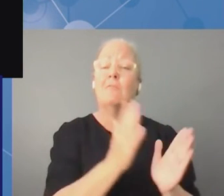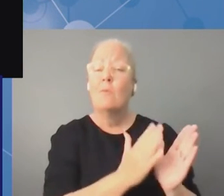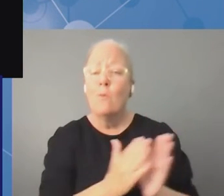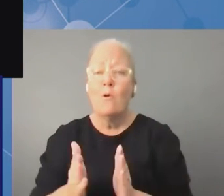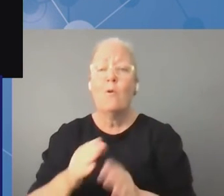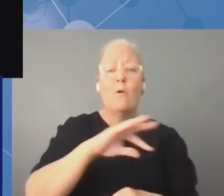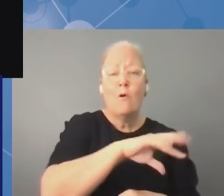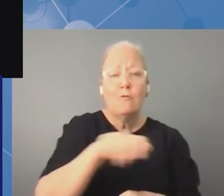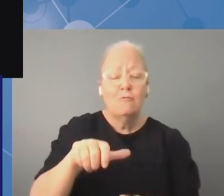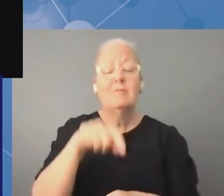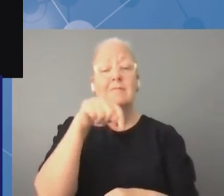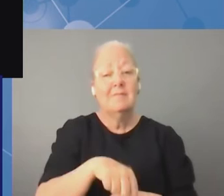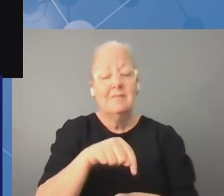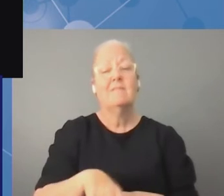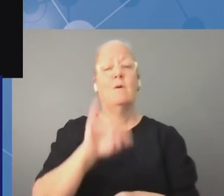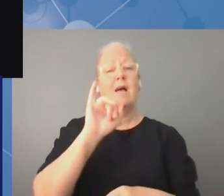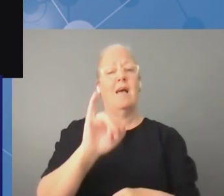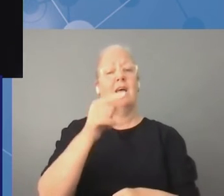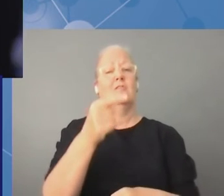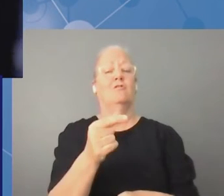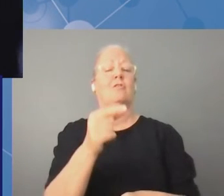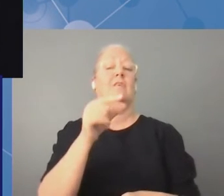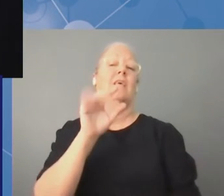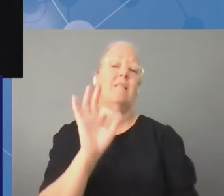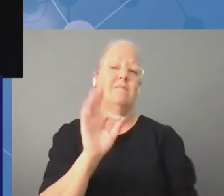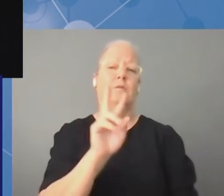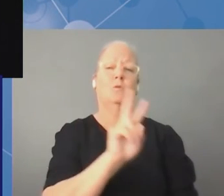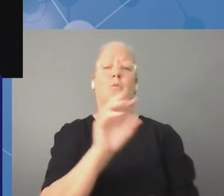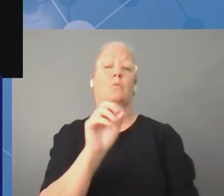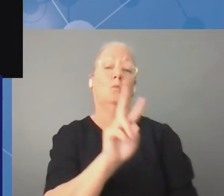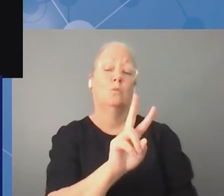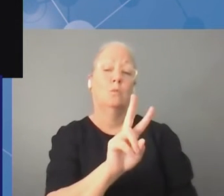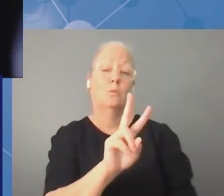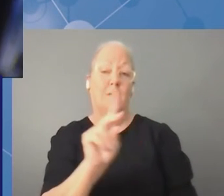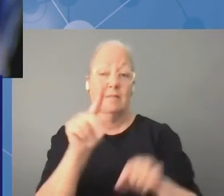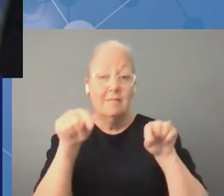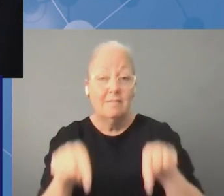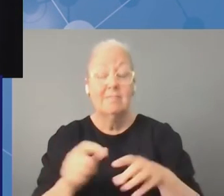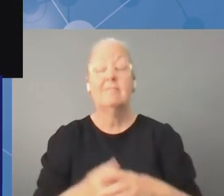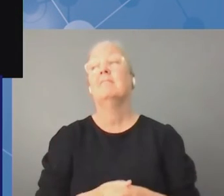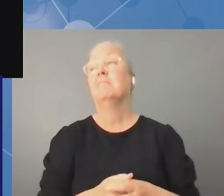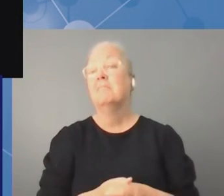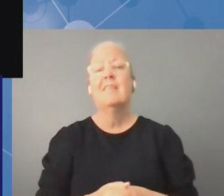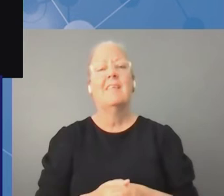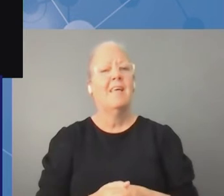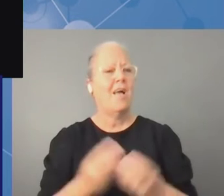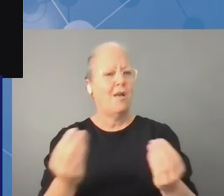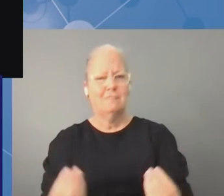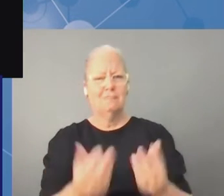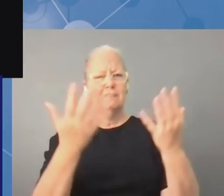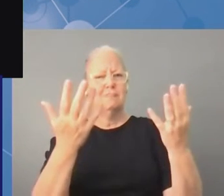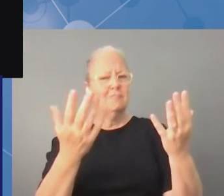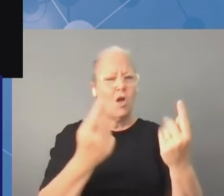организацию саммита IGF. Благодаря прекрасной организации оживилась дискуссия на тему